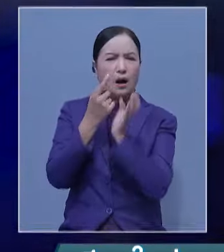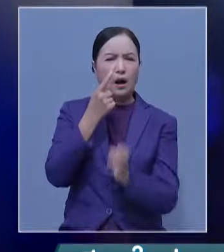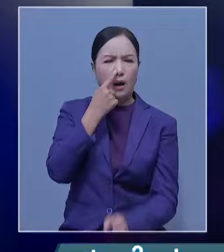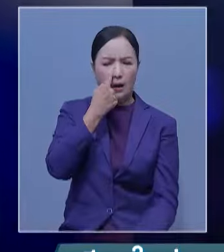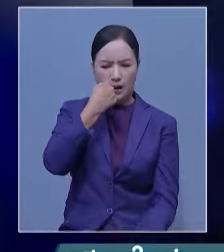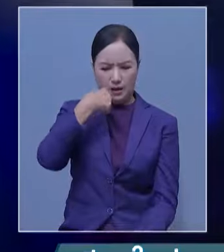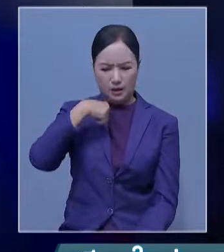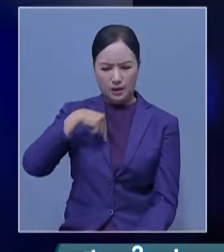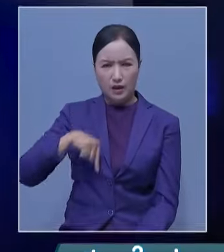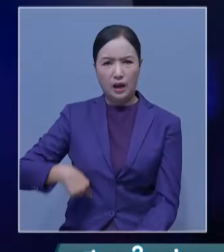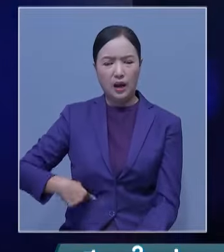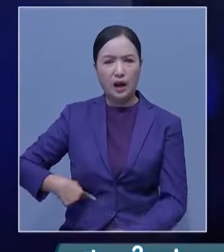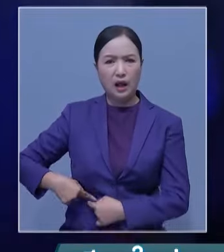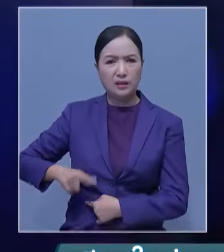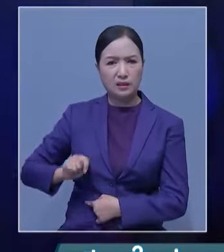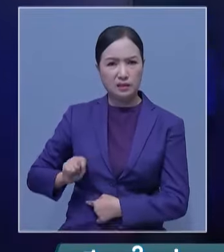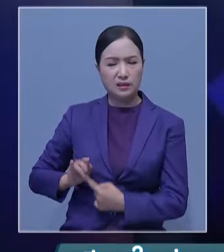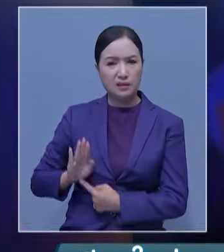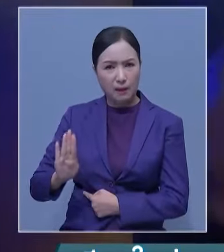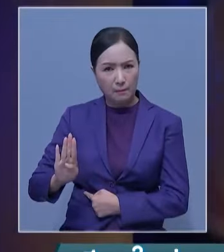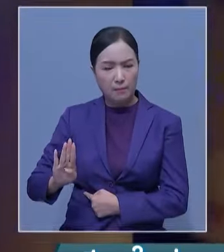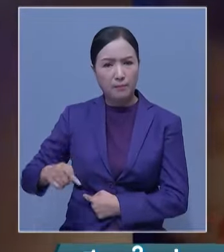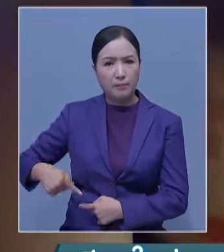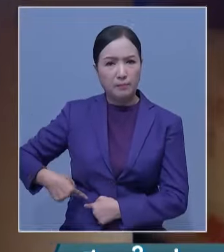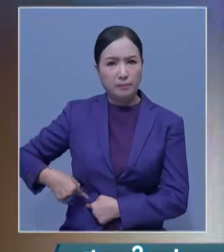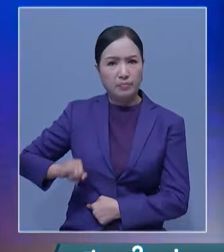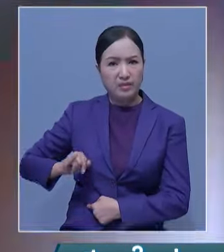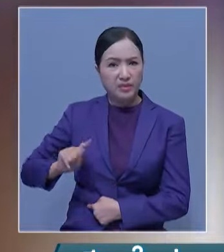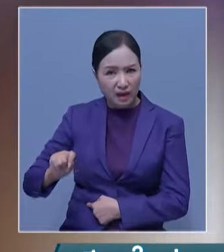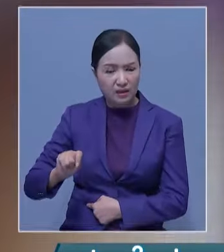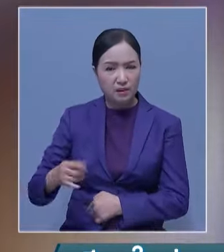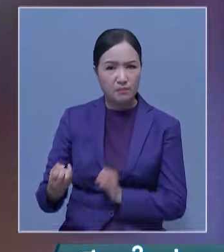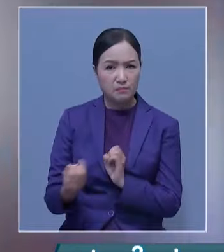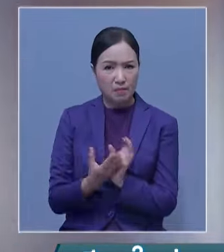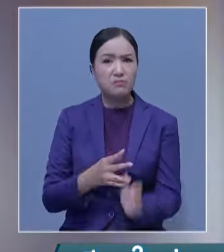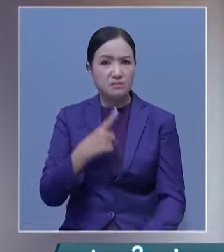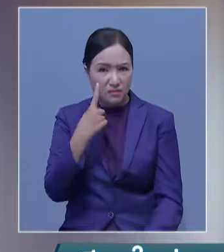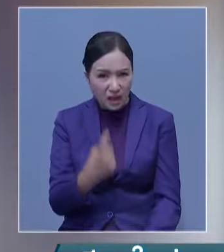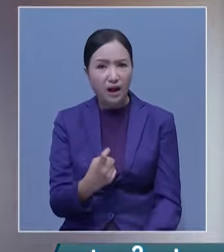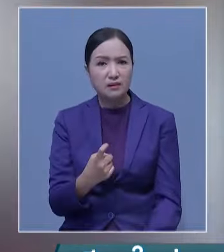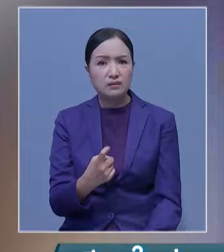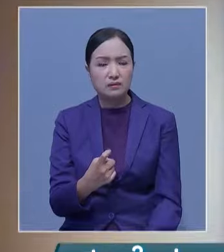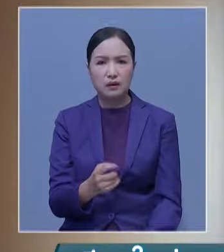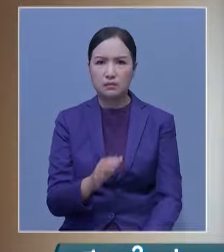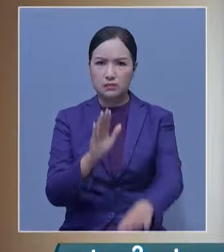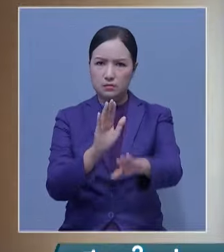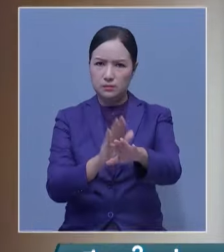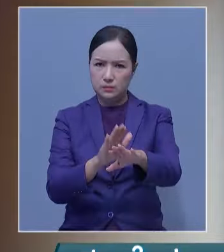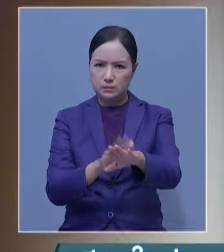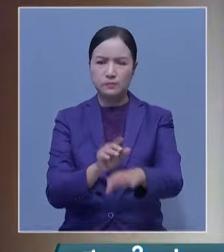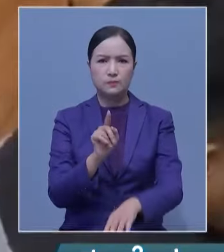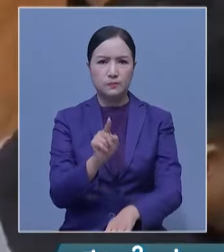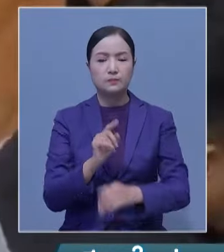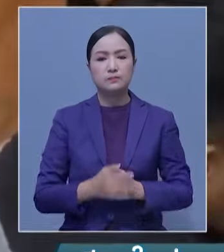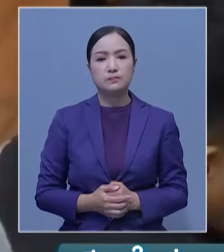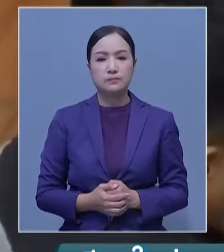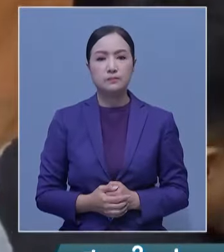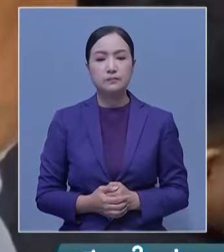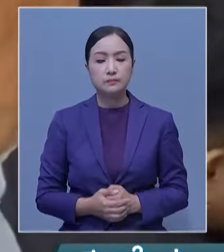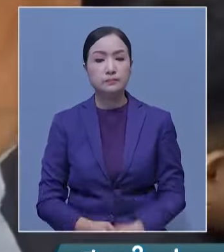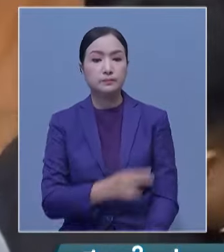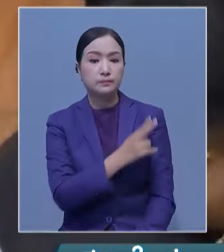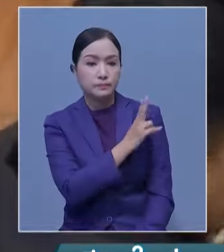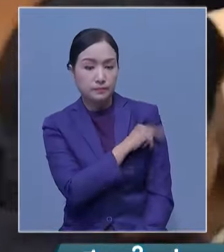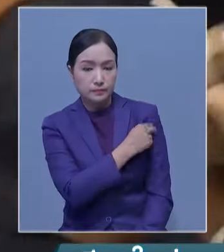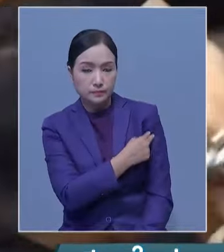ต่อตับต่อไตอาจถึงขั้นเสียชีวิตได้นี่ท่านเตือนแบบนี้นะครับขณะที่ทางด้านของนายแพทย์